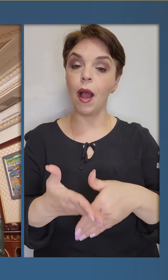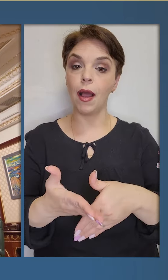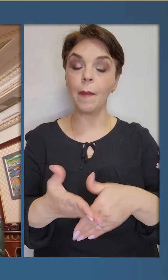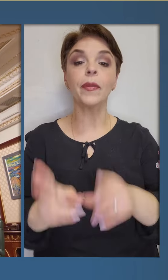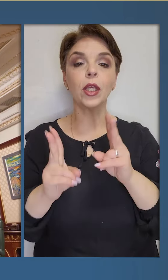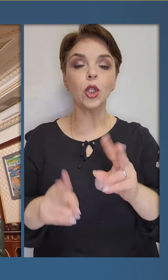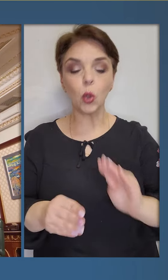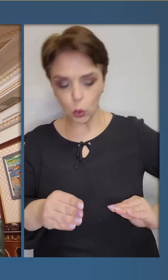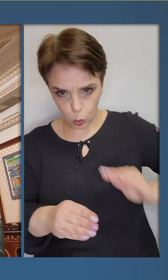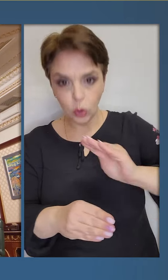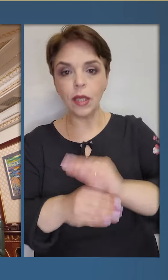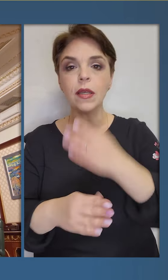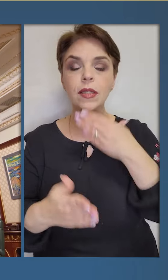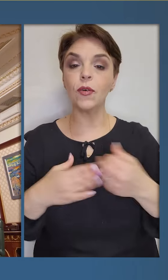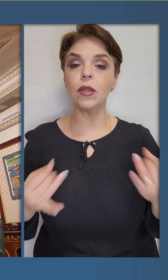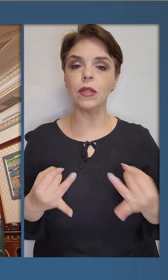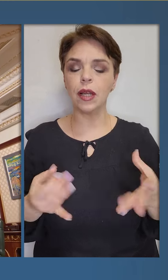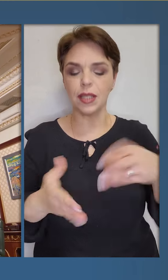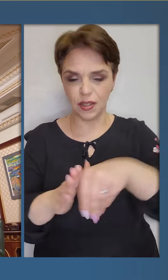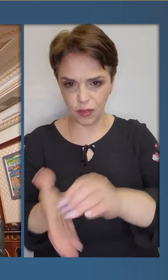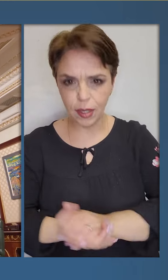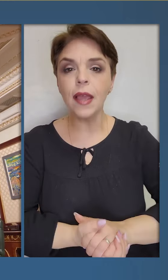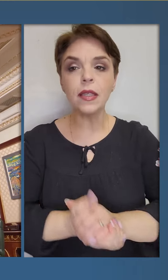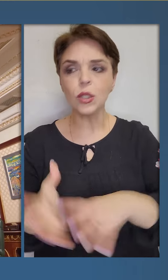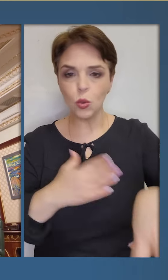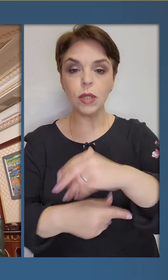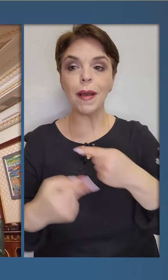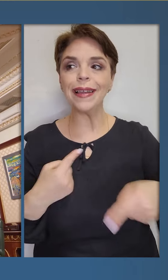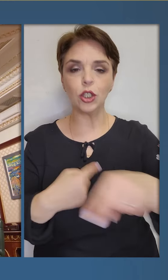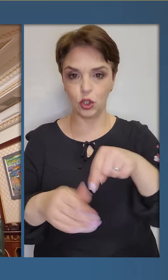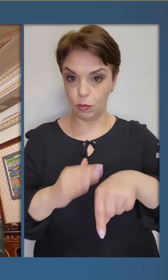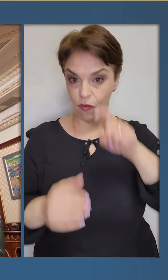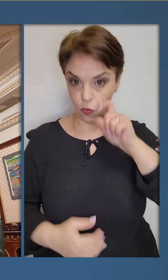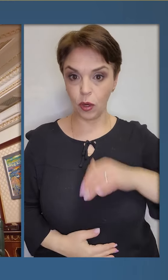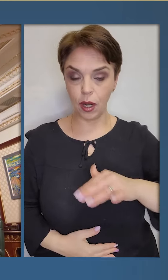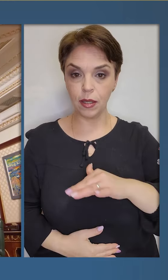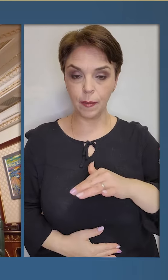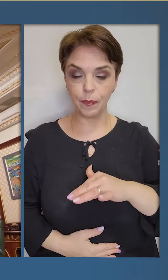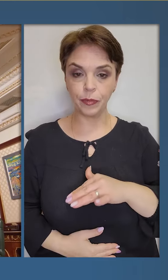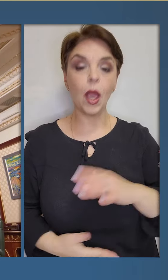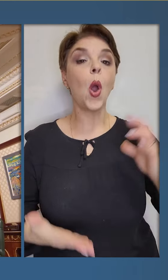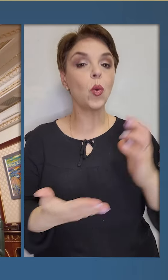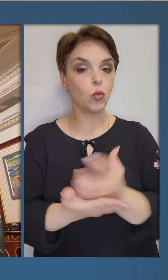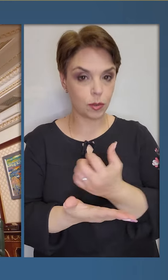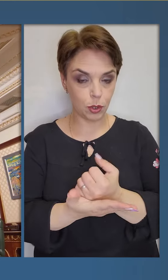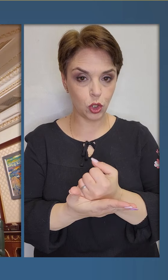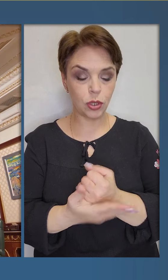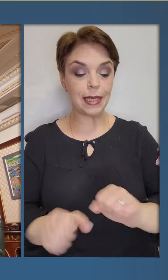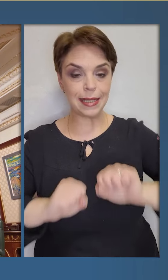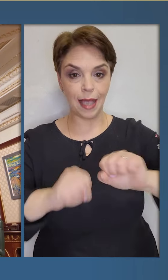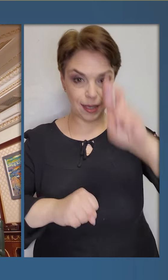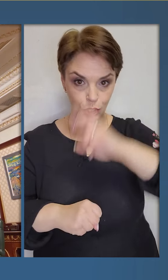усім хто допомагає І хто додає своїй інтереси у єдність із усіма іншими в Україні